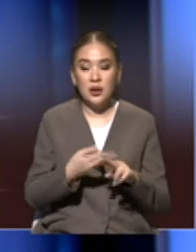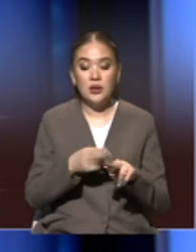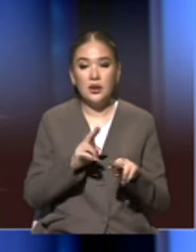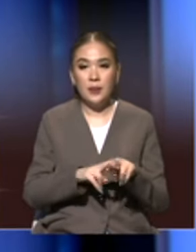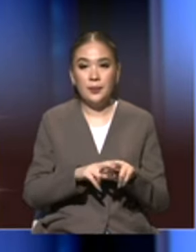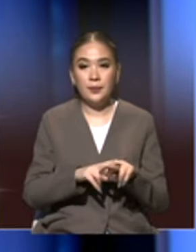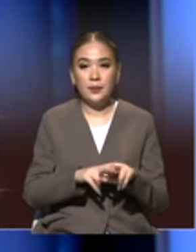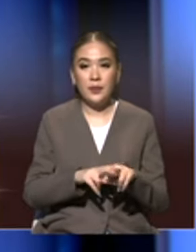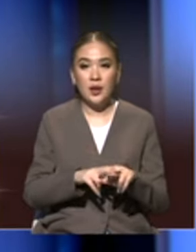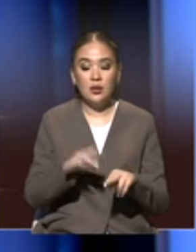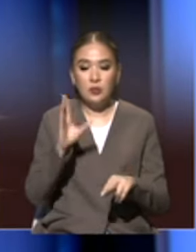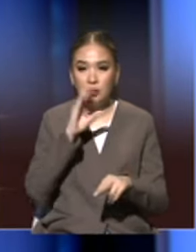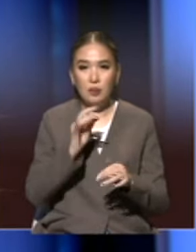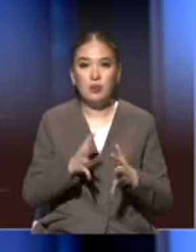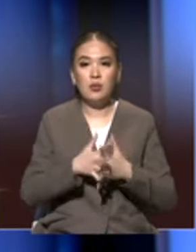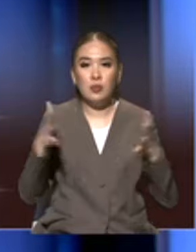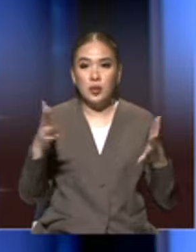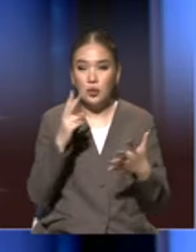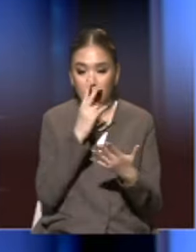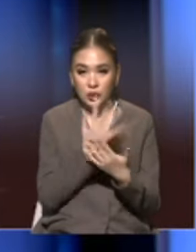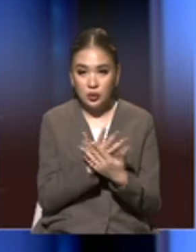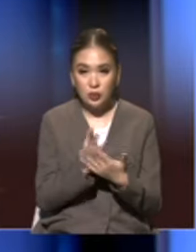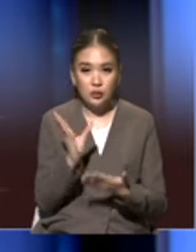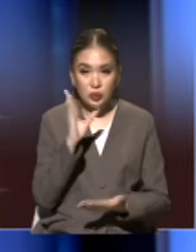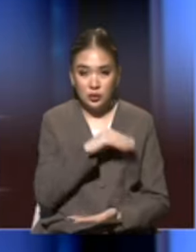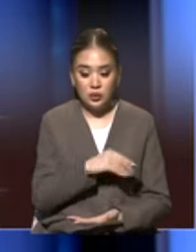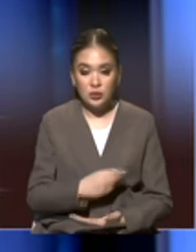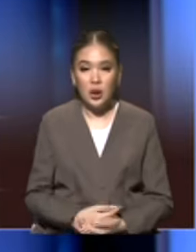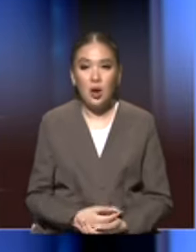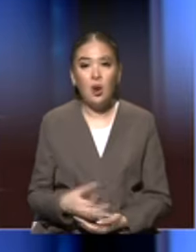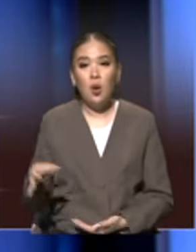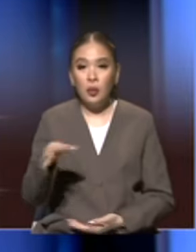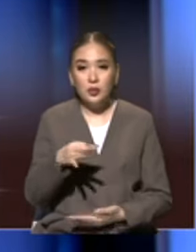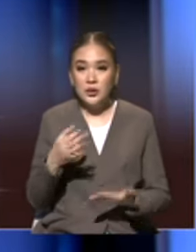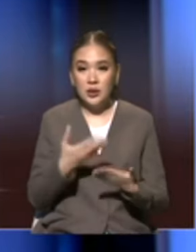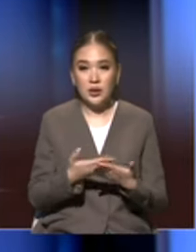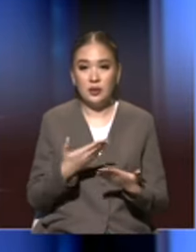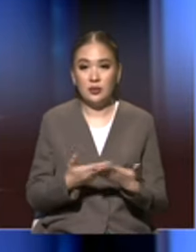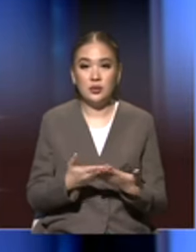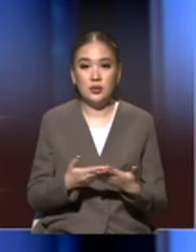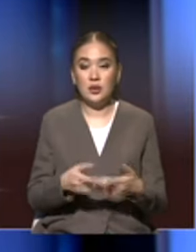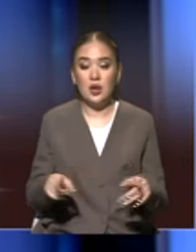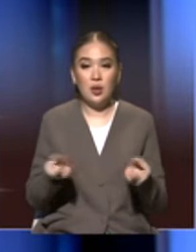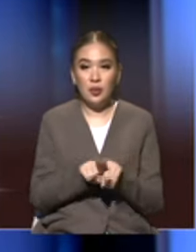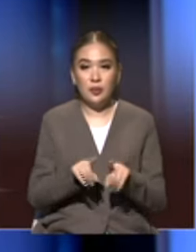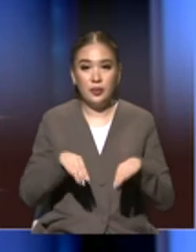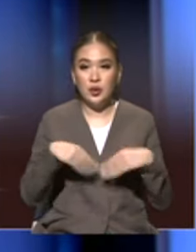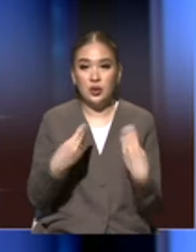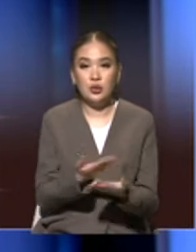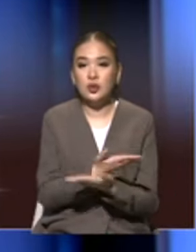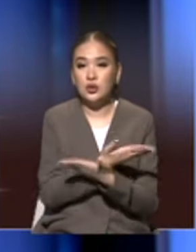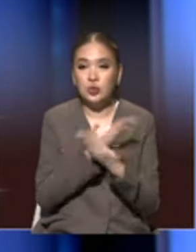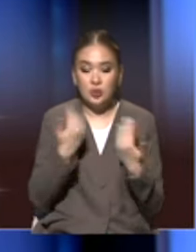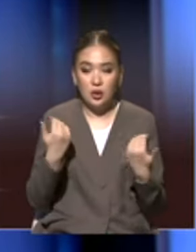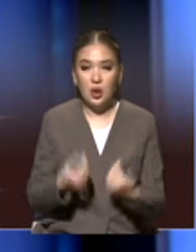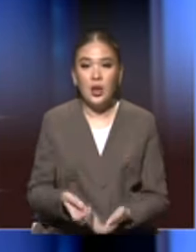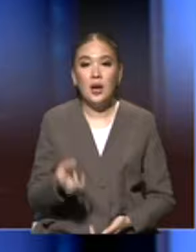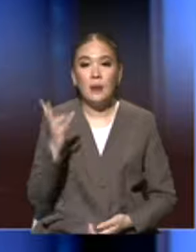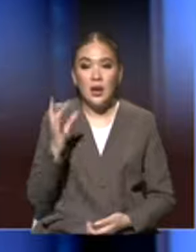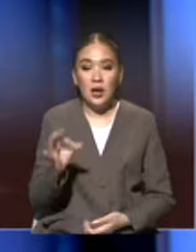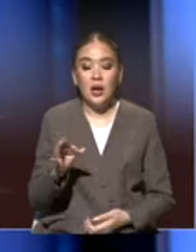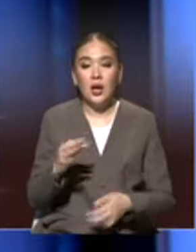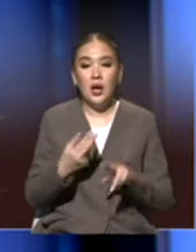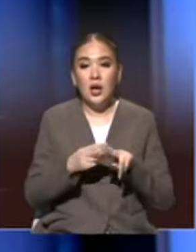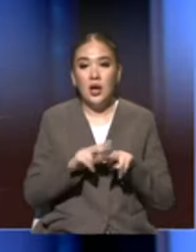да. Ол білет, мысалы, жаңа облыста ондай өнім беруші жоқ. Бірақ там